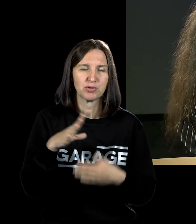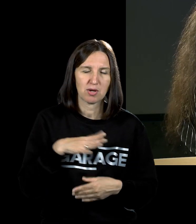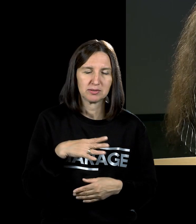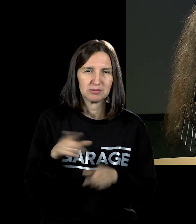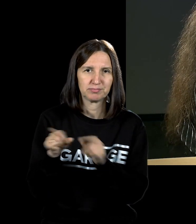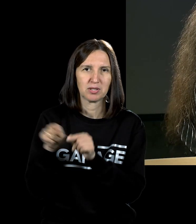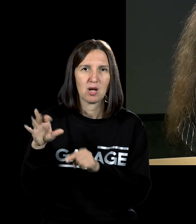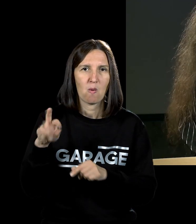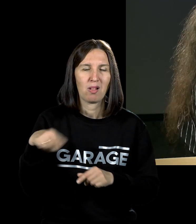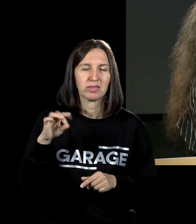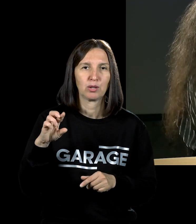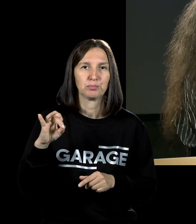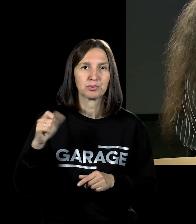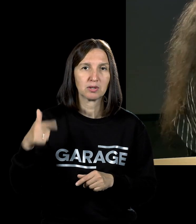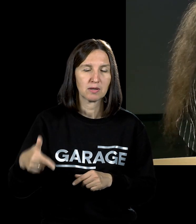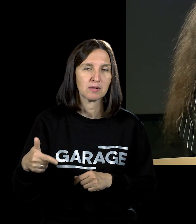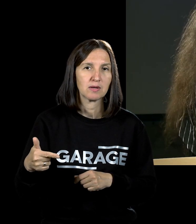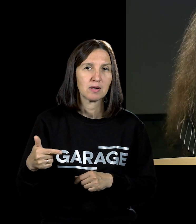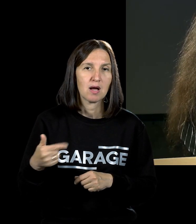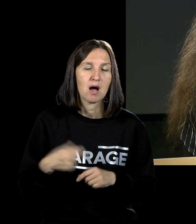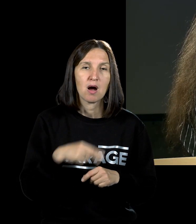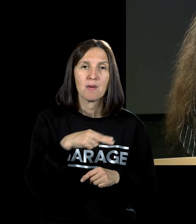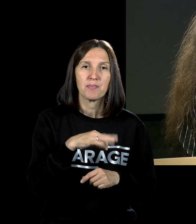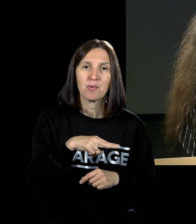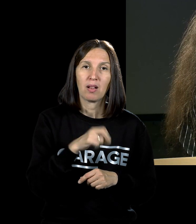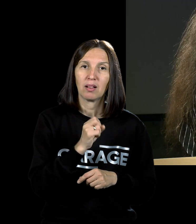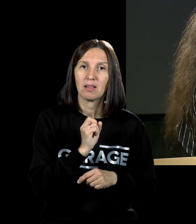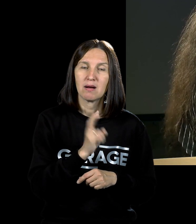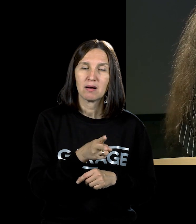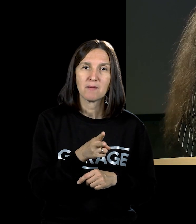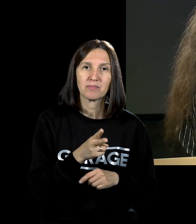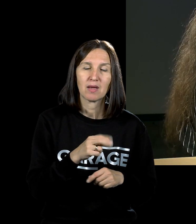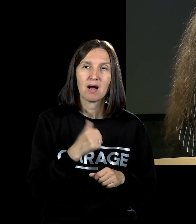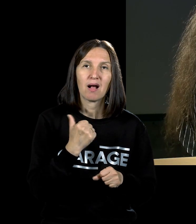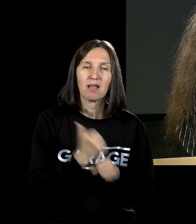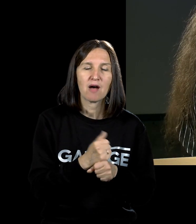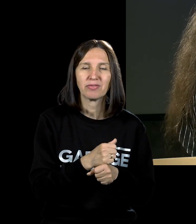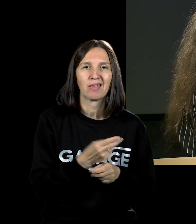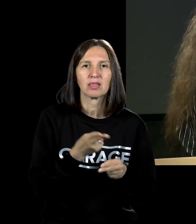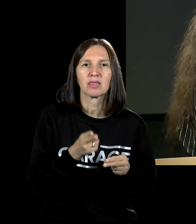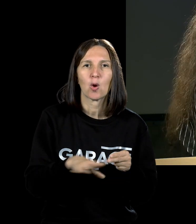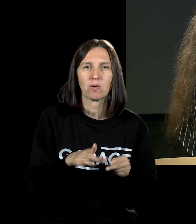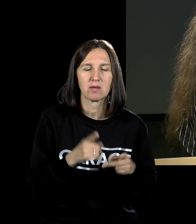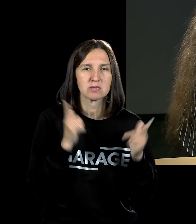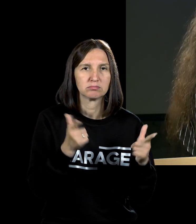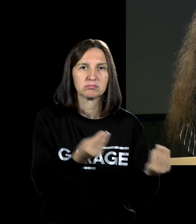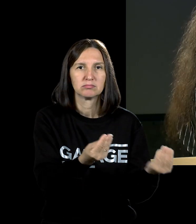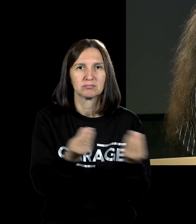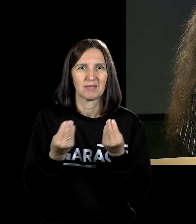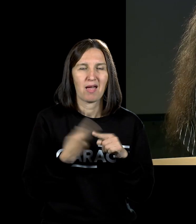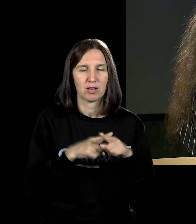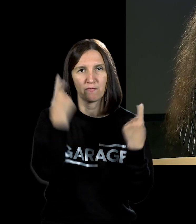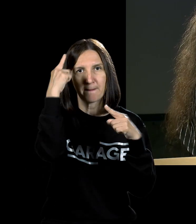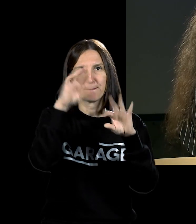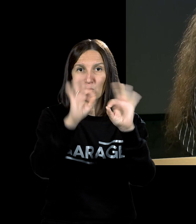говорила в связи с Олденбургом и с хэппенингами, что Полок это не, что важно, не итоговое произведение, не сама эта картина, а процесс